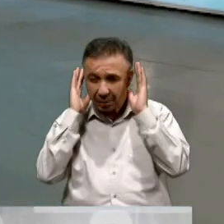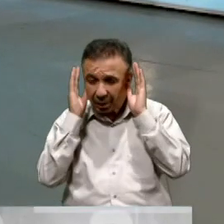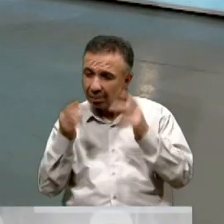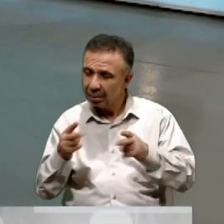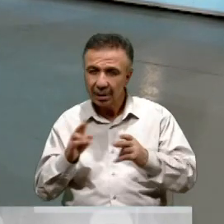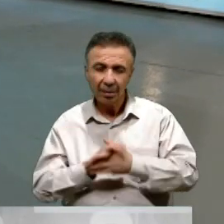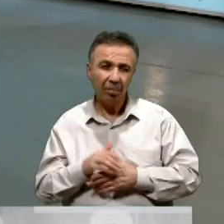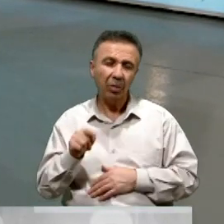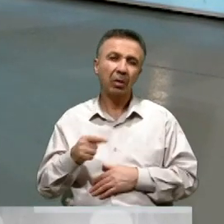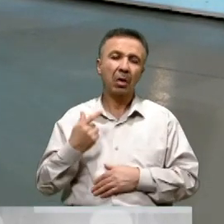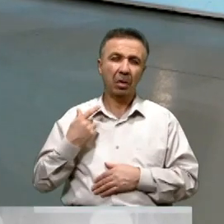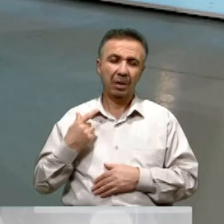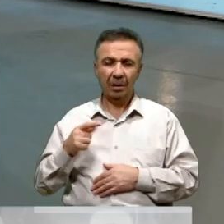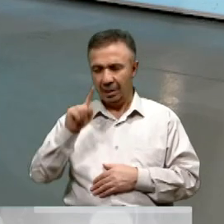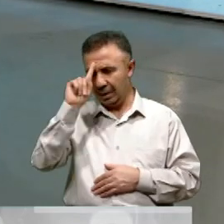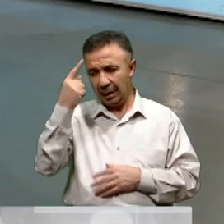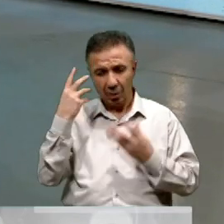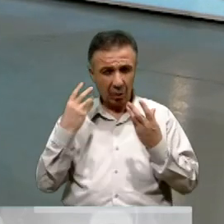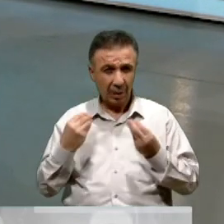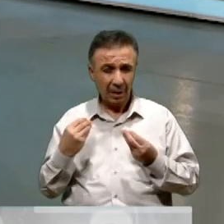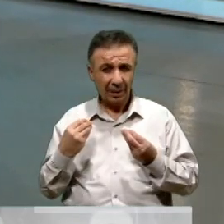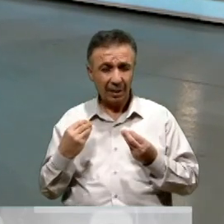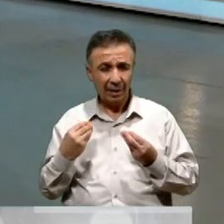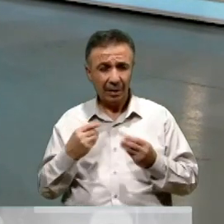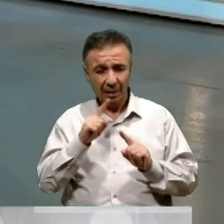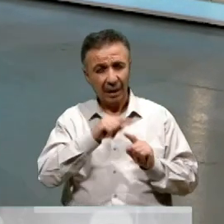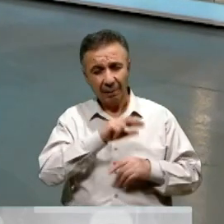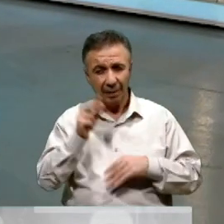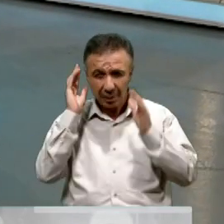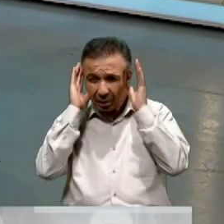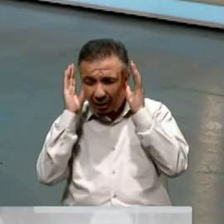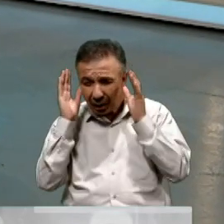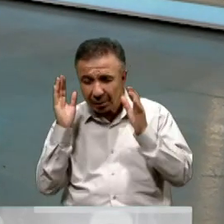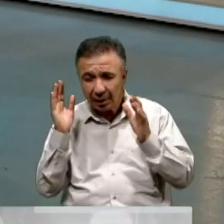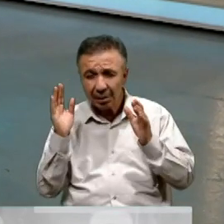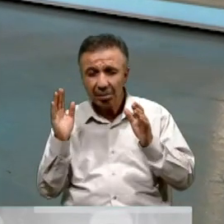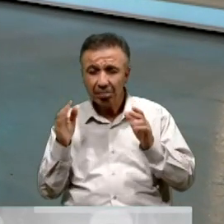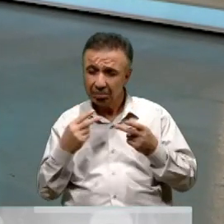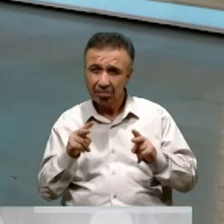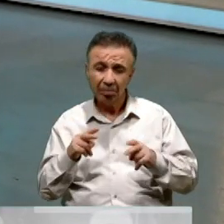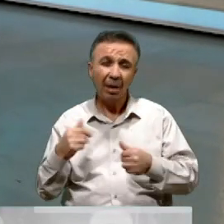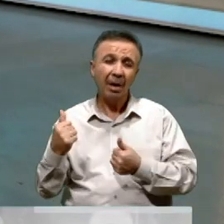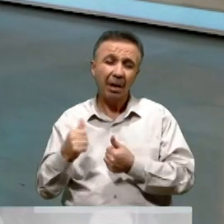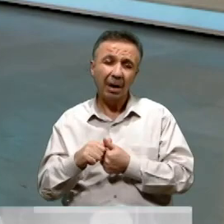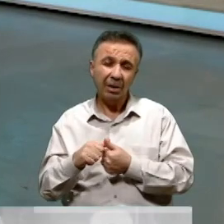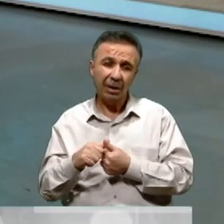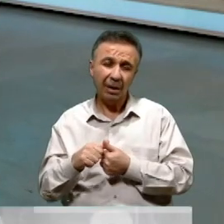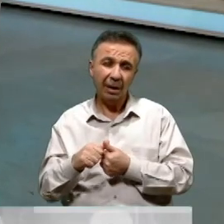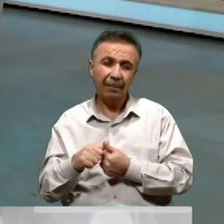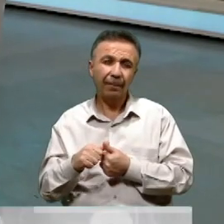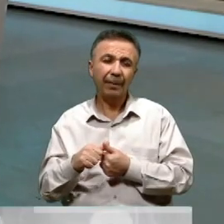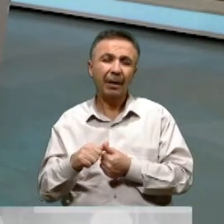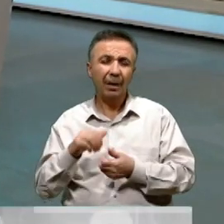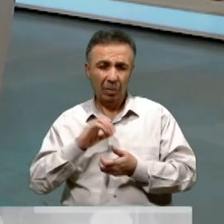gibi bireysel olarak tek başına da kılabilir. Hı hı. Efendim eşiyle, efendim dostuyla cemaat yaparak da